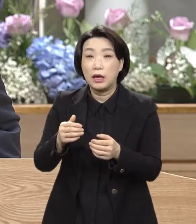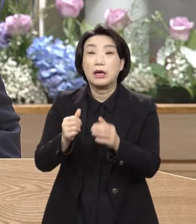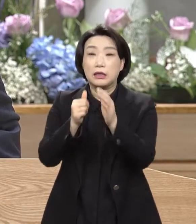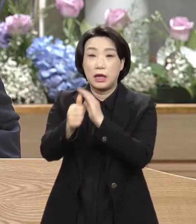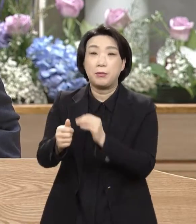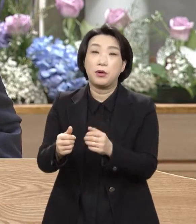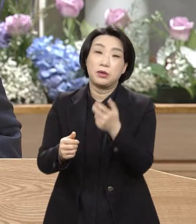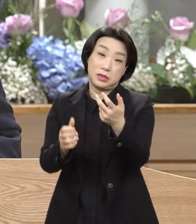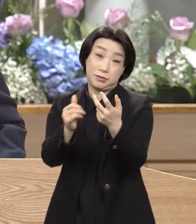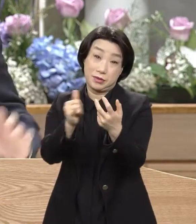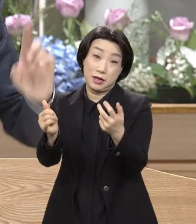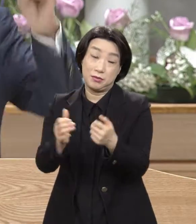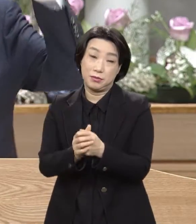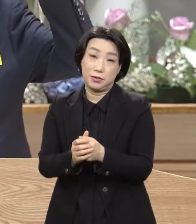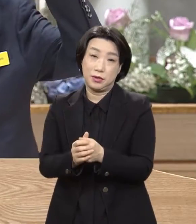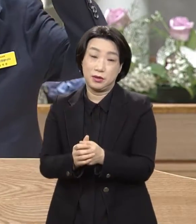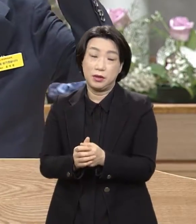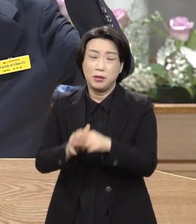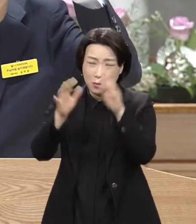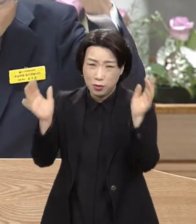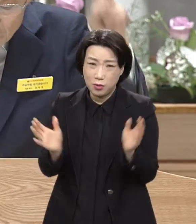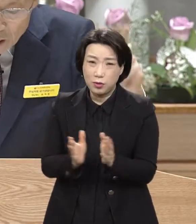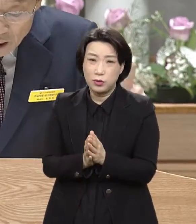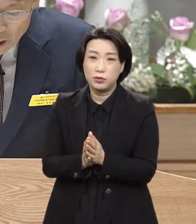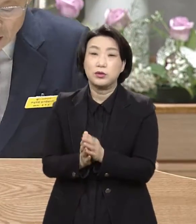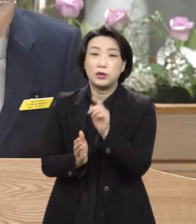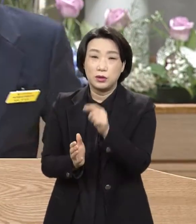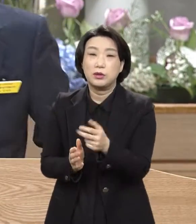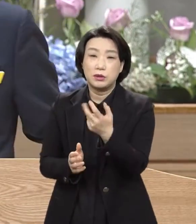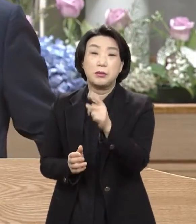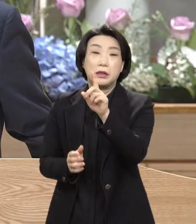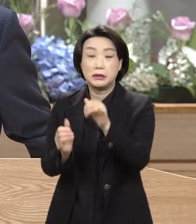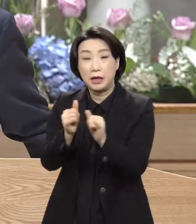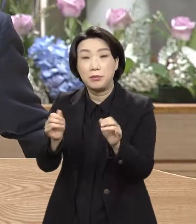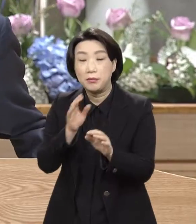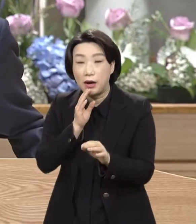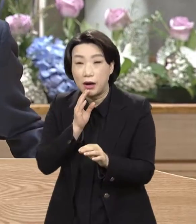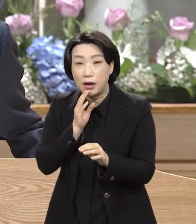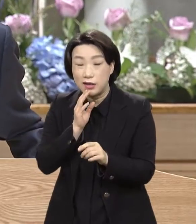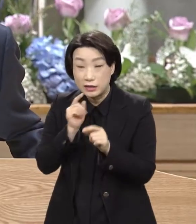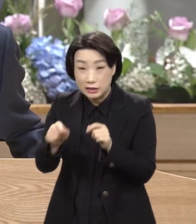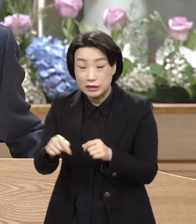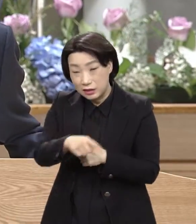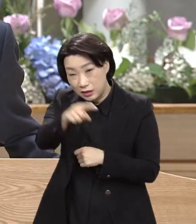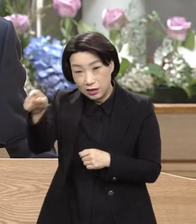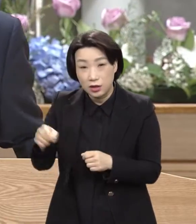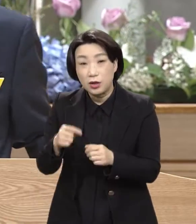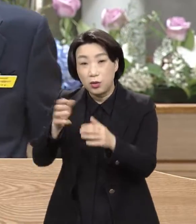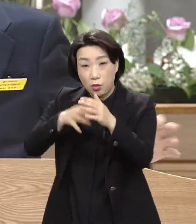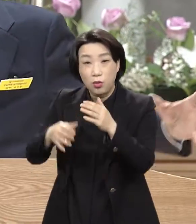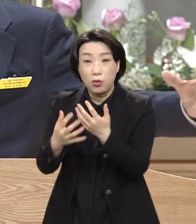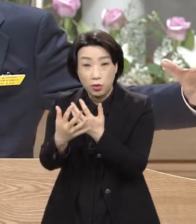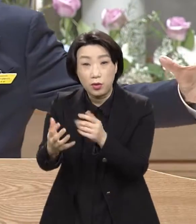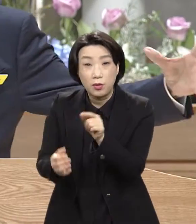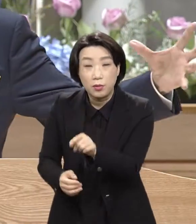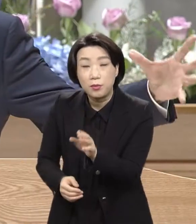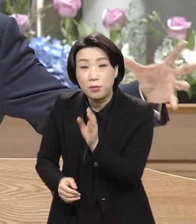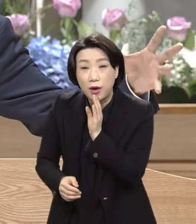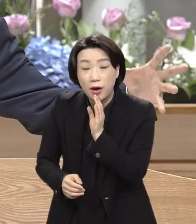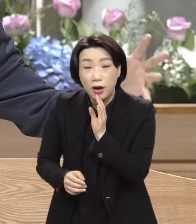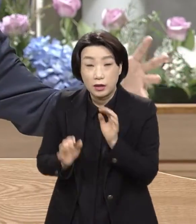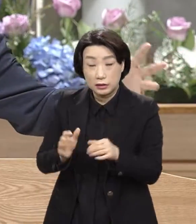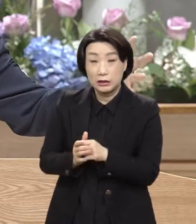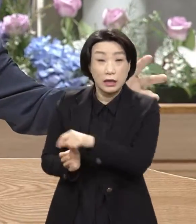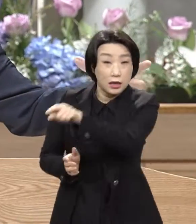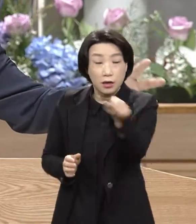대표 70인, 전체 71인이 이 공회인데, 이